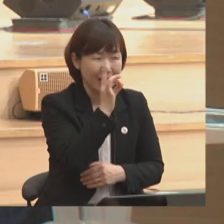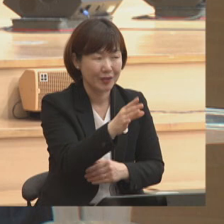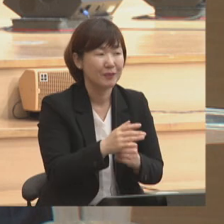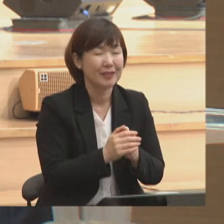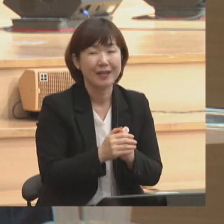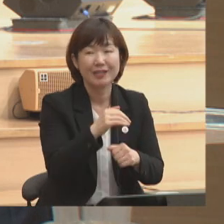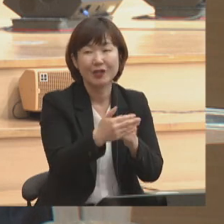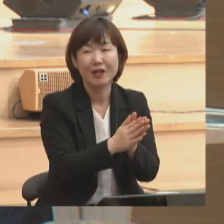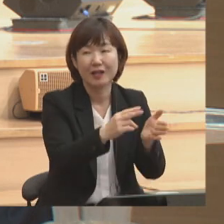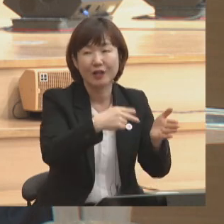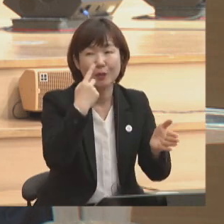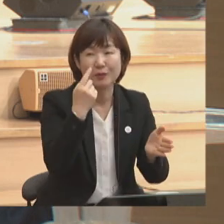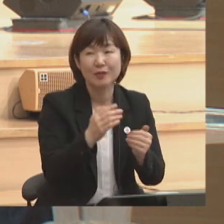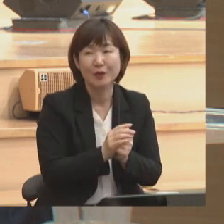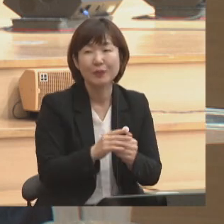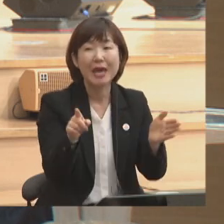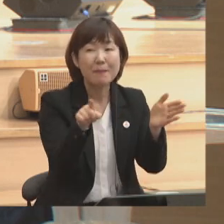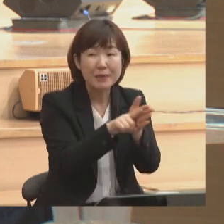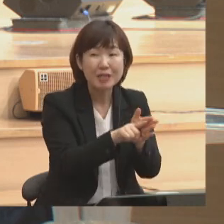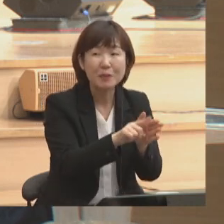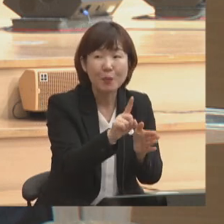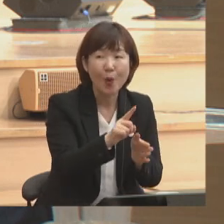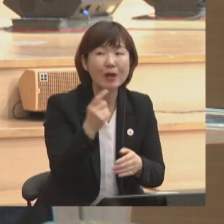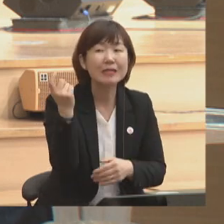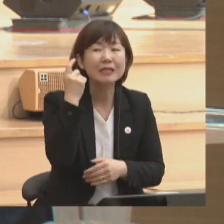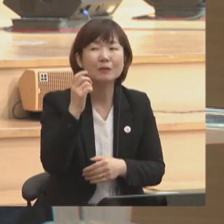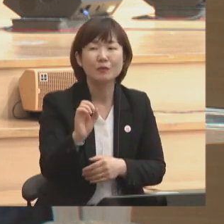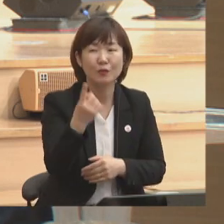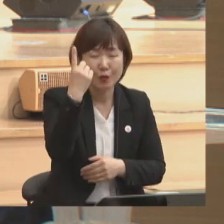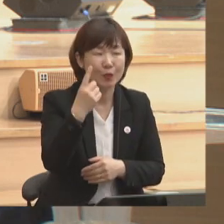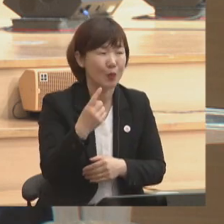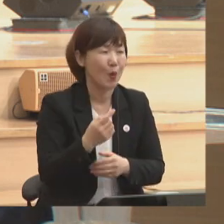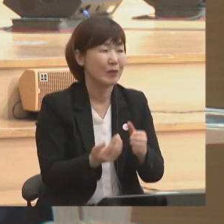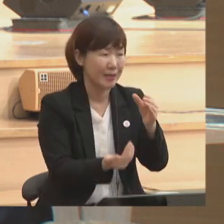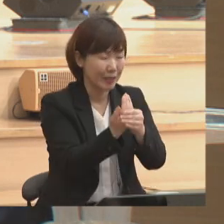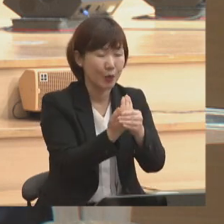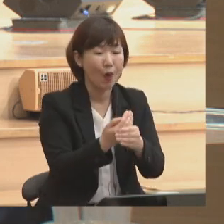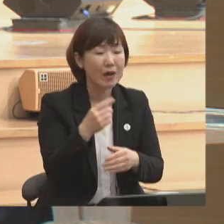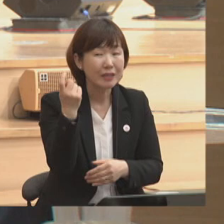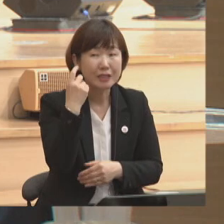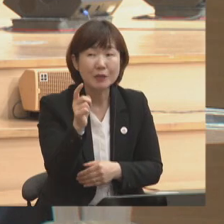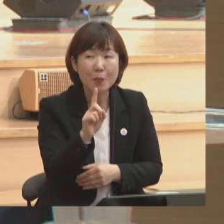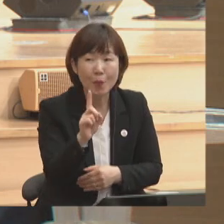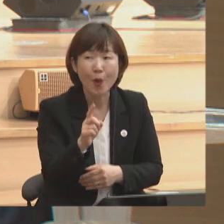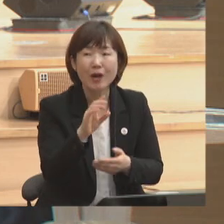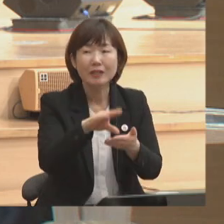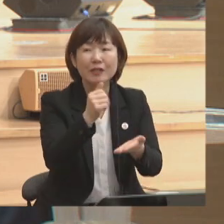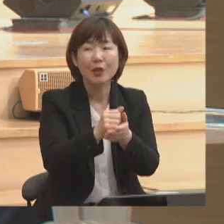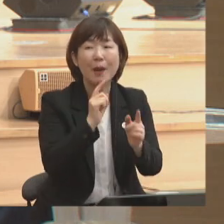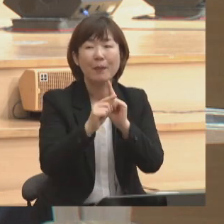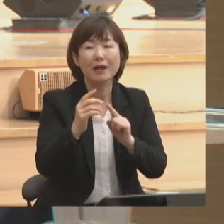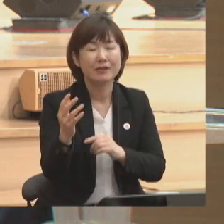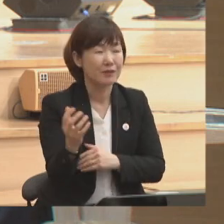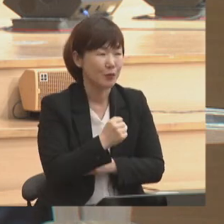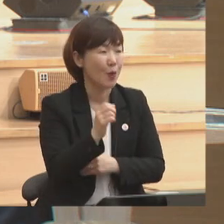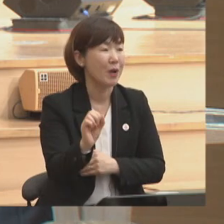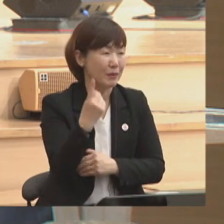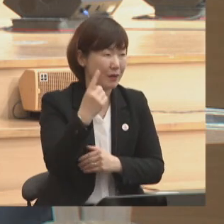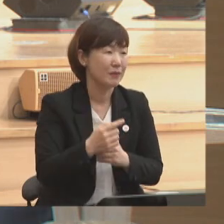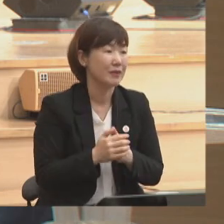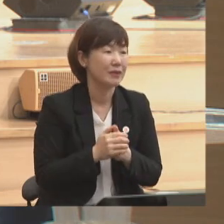믿음은 시작. 믿음은 들음에 서운하며 들음은 그리스도의 말씀으로 말미암하느니라. 할렐루야.